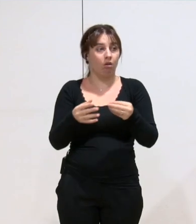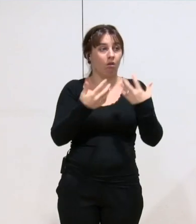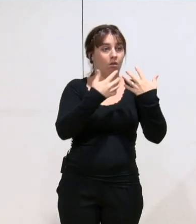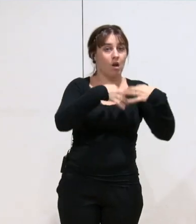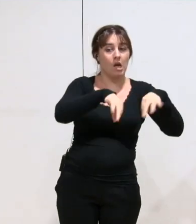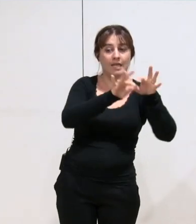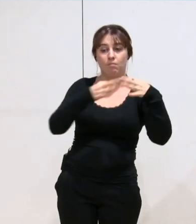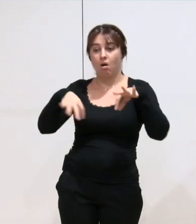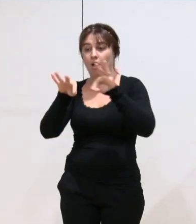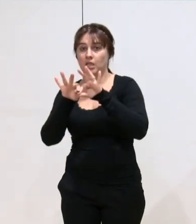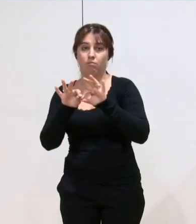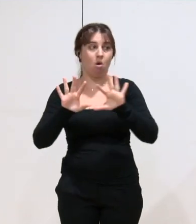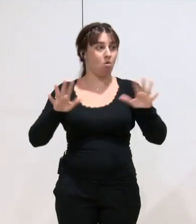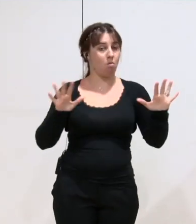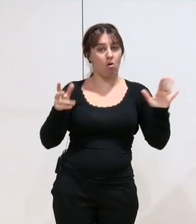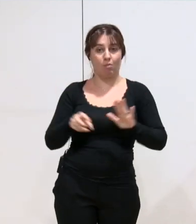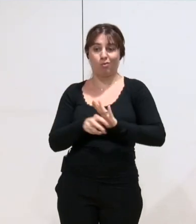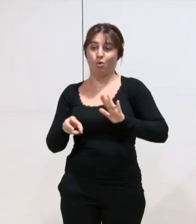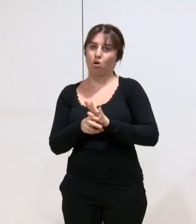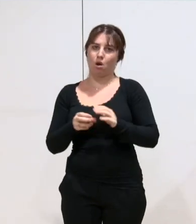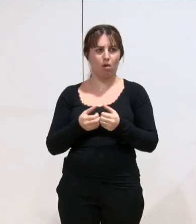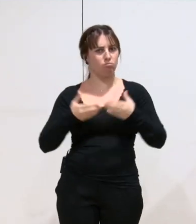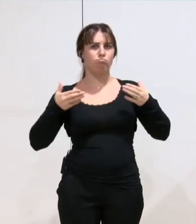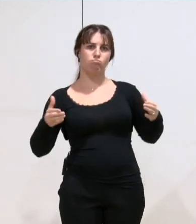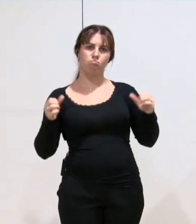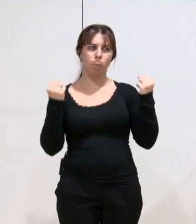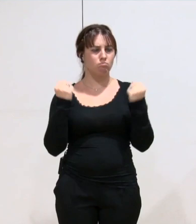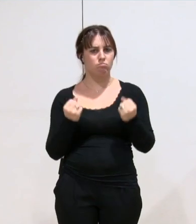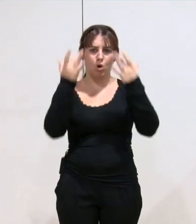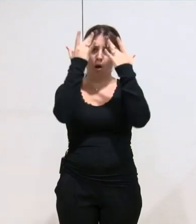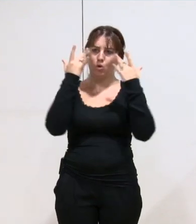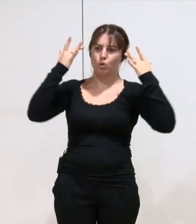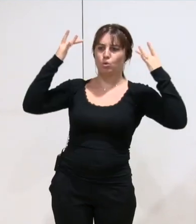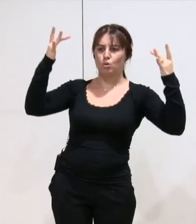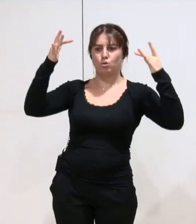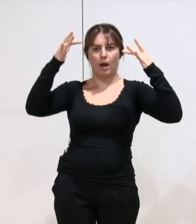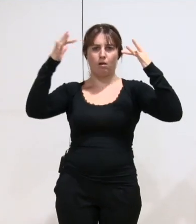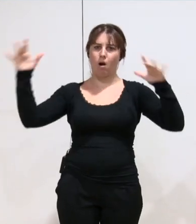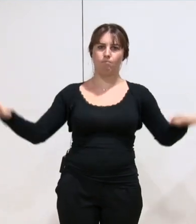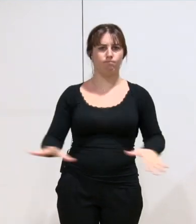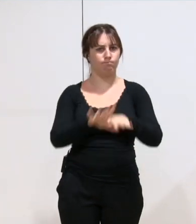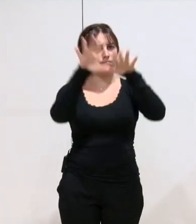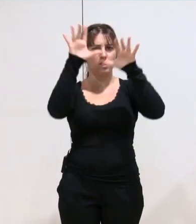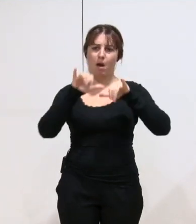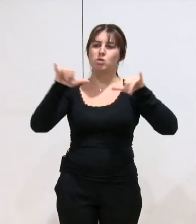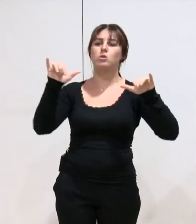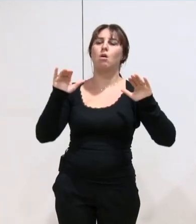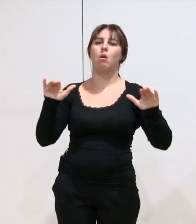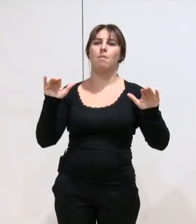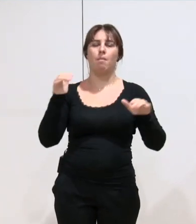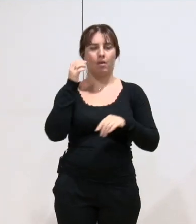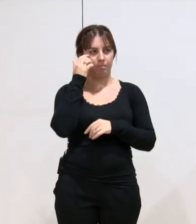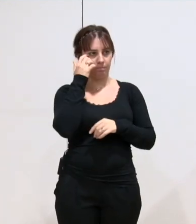aussi importants pour une ville comme Grenoble avec la dimension culturelle qui est la sienne. Enfin, vous